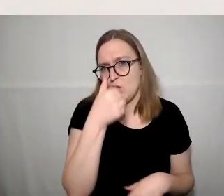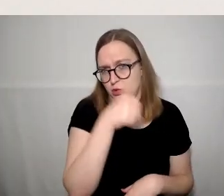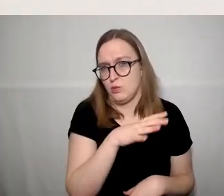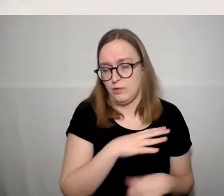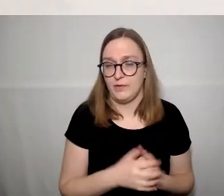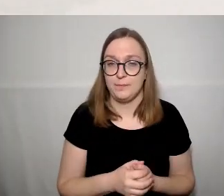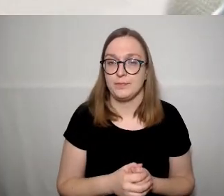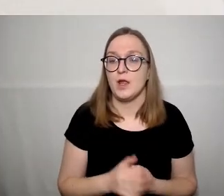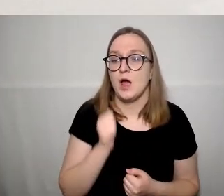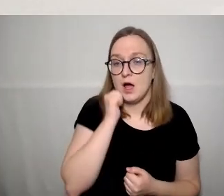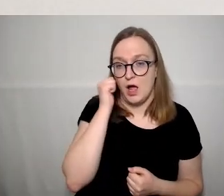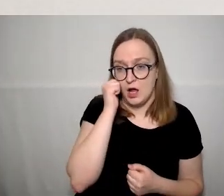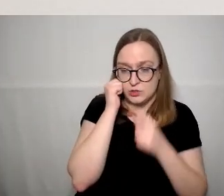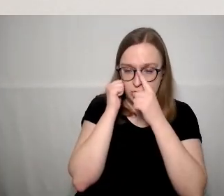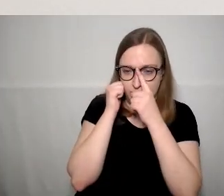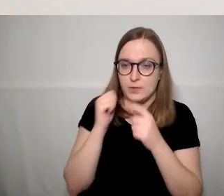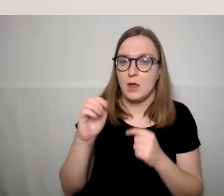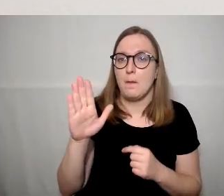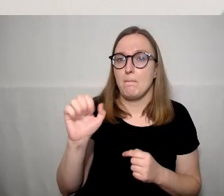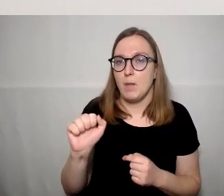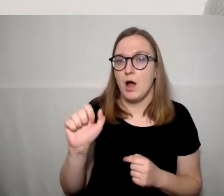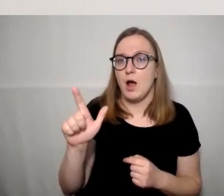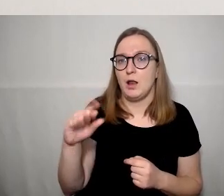Edvardas Baleišis, atsiprašau. Taip, Baleišis.